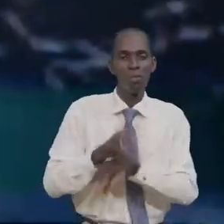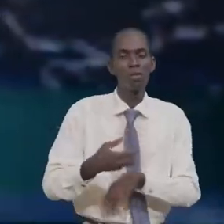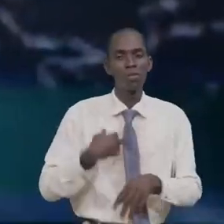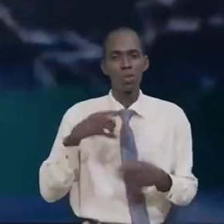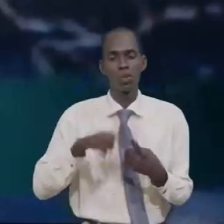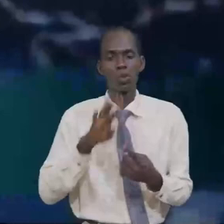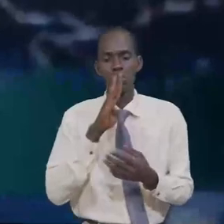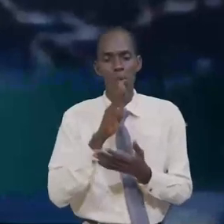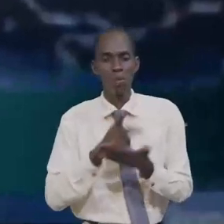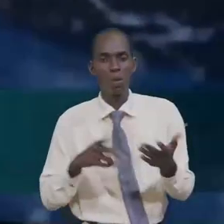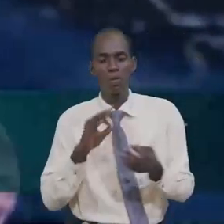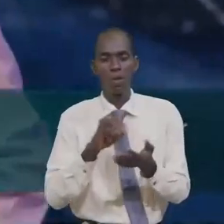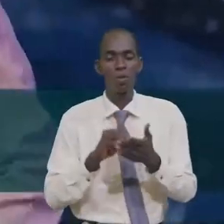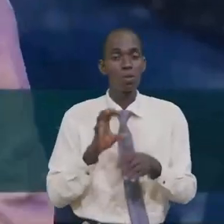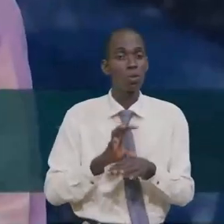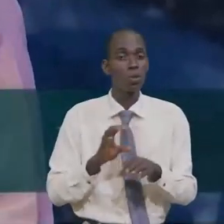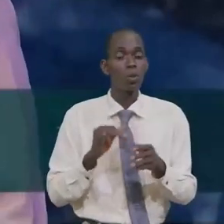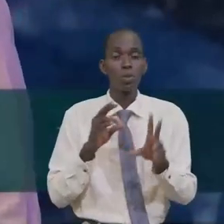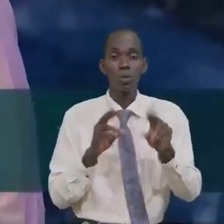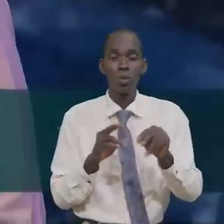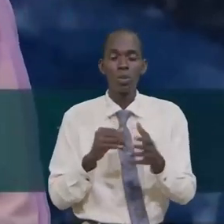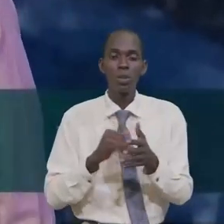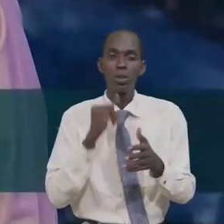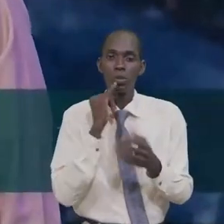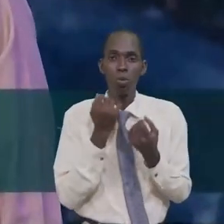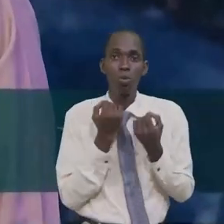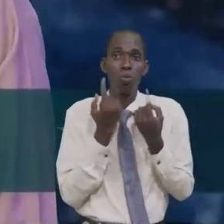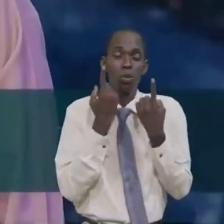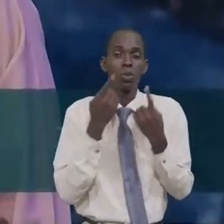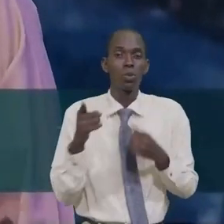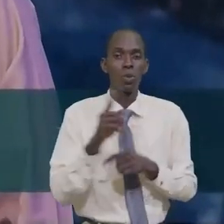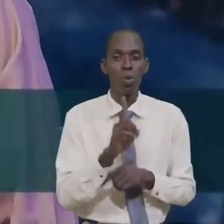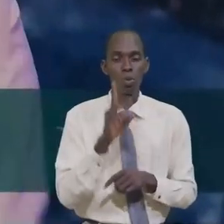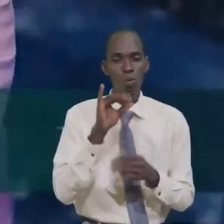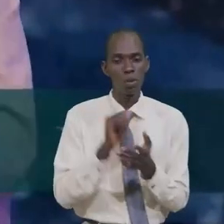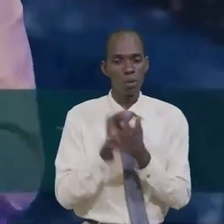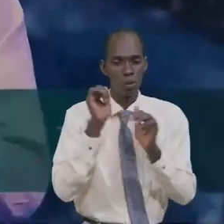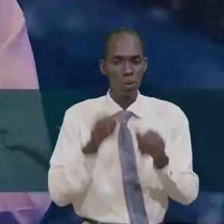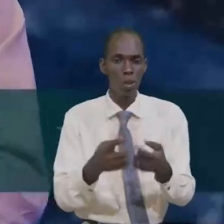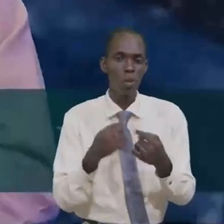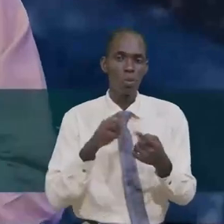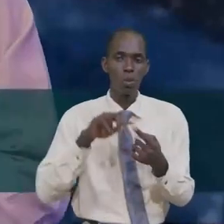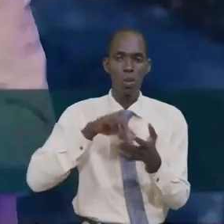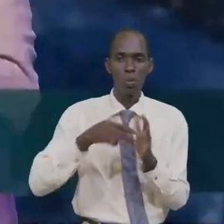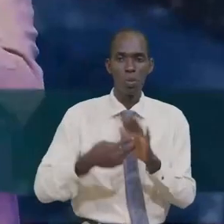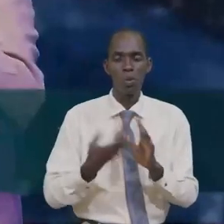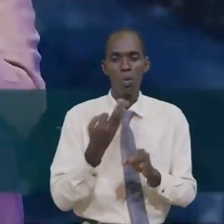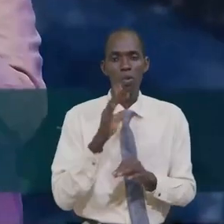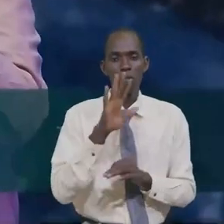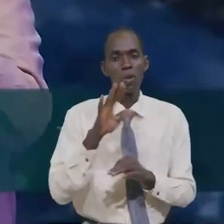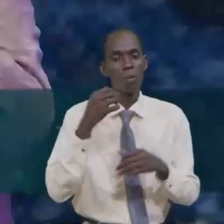religion non c'est pourquoi tu viennes à l'objectif de ton créateur dans cette vie